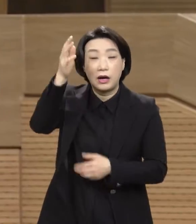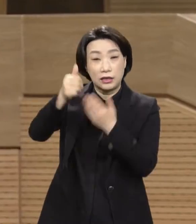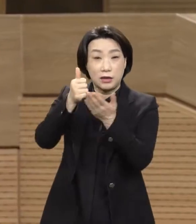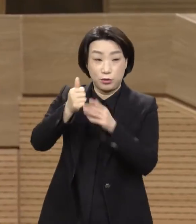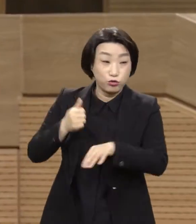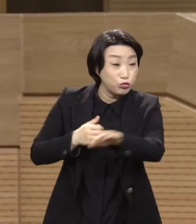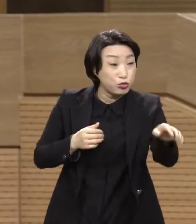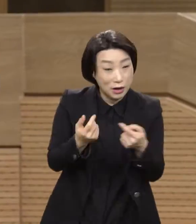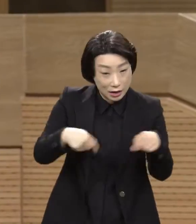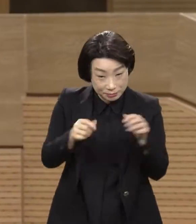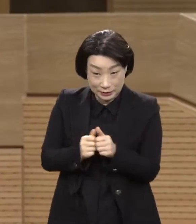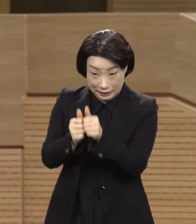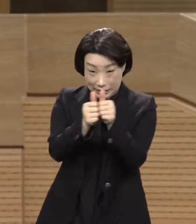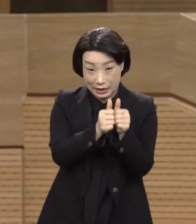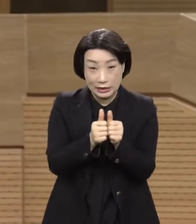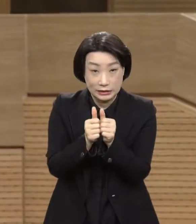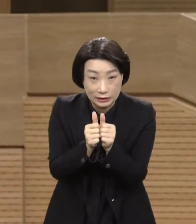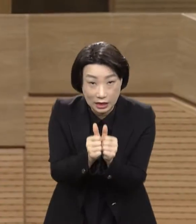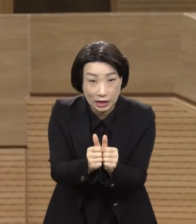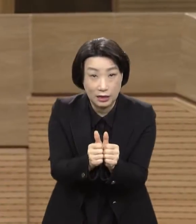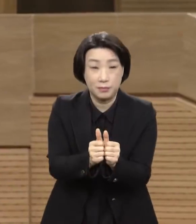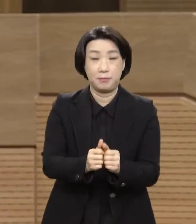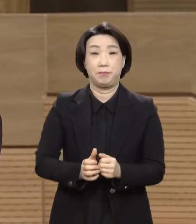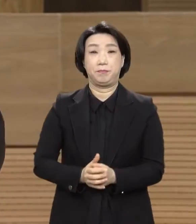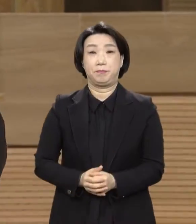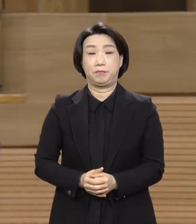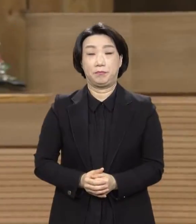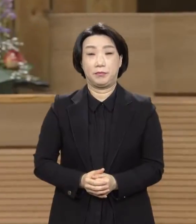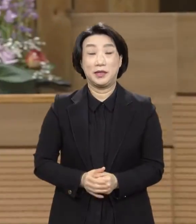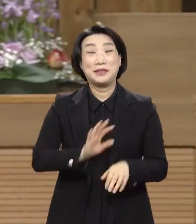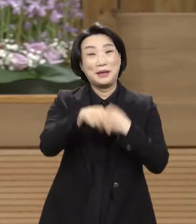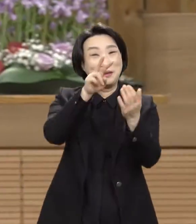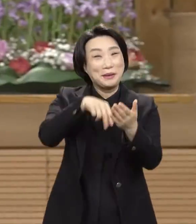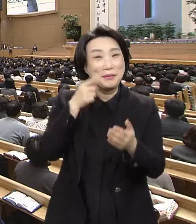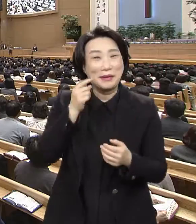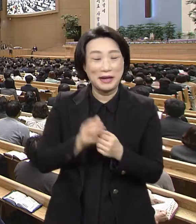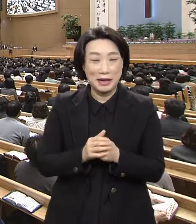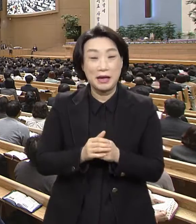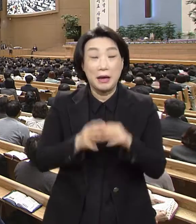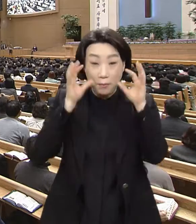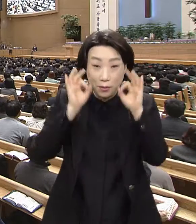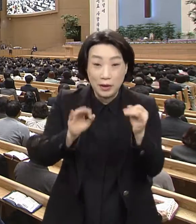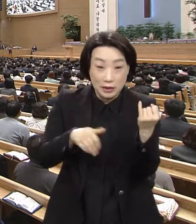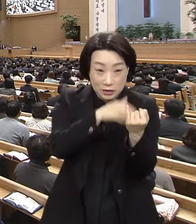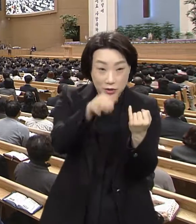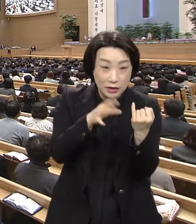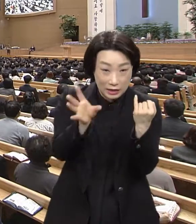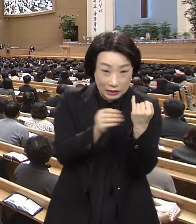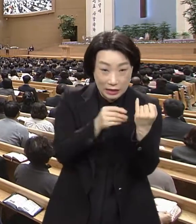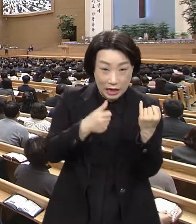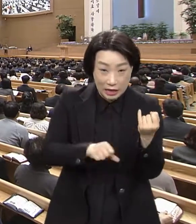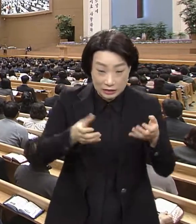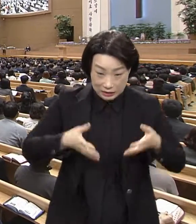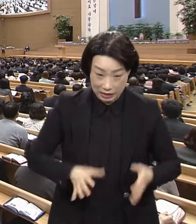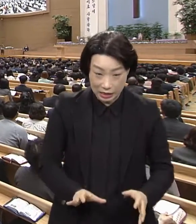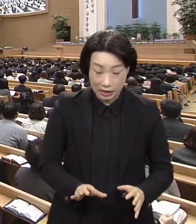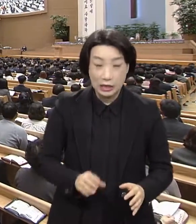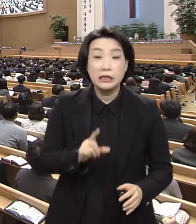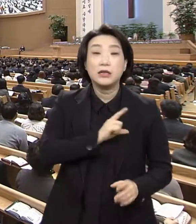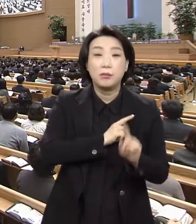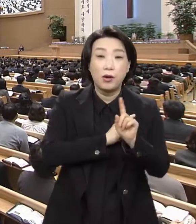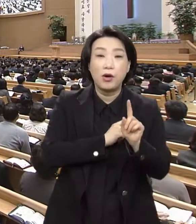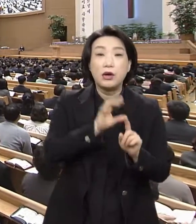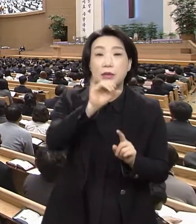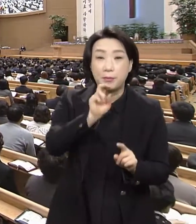그가 우리와 함께 계시다 하시니라. 읽어봐. 보라, 처녀가 잉태하여 아들을 낳을 것이요 그